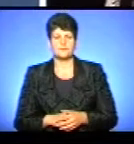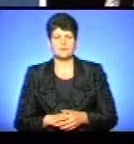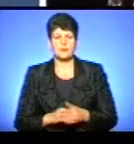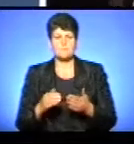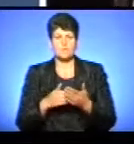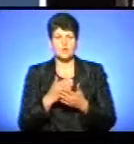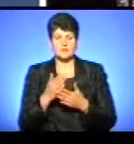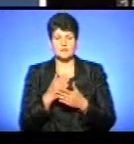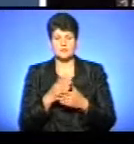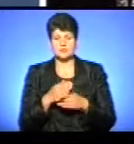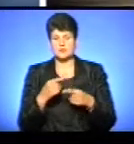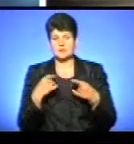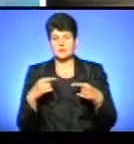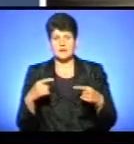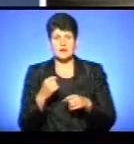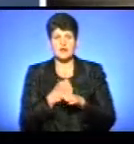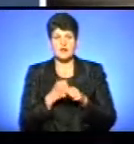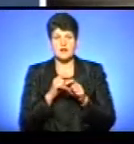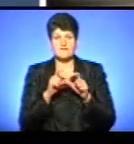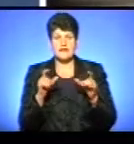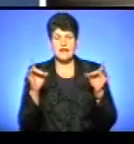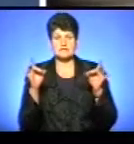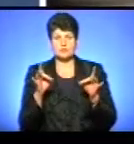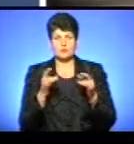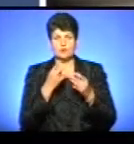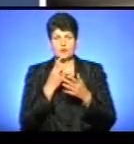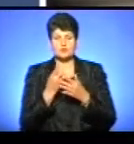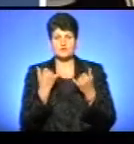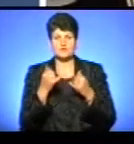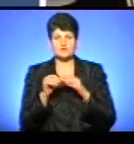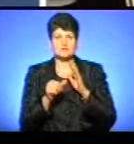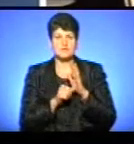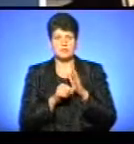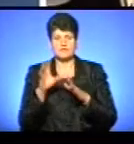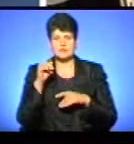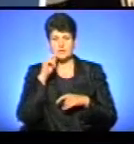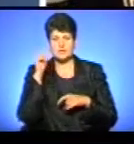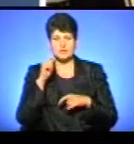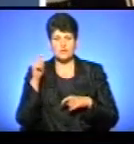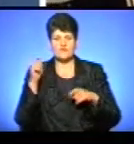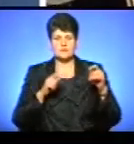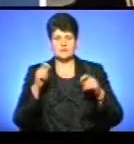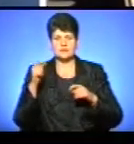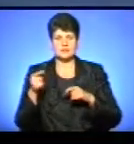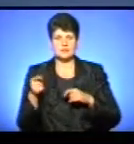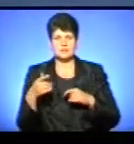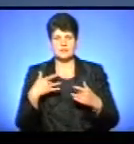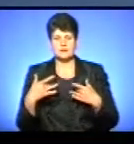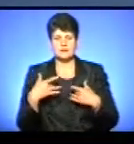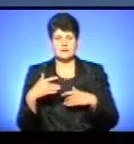Політичний детектив під назвою «Кафе Республіка» показують сьогодні на 16-му всеукраїнському фестивалі «Тернопільські театральні вечори дебют».